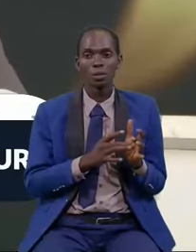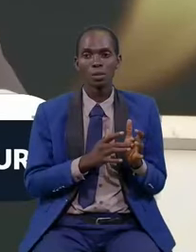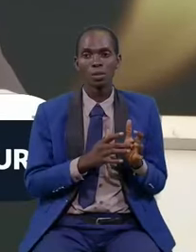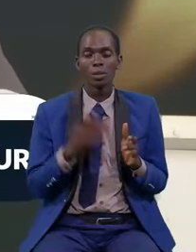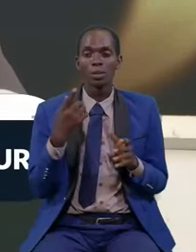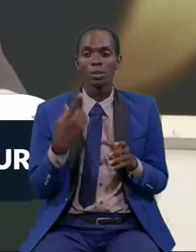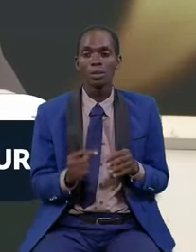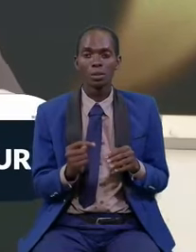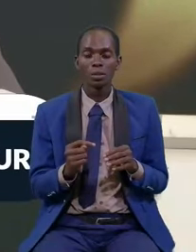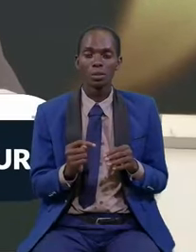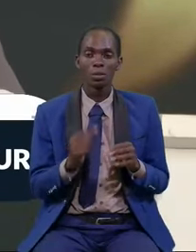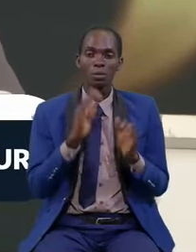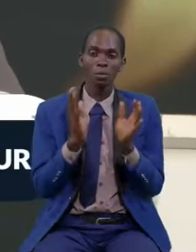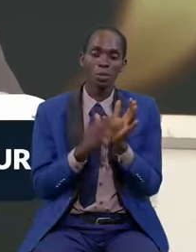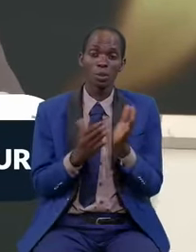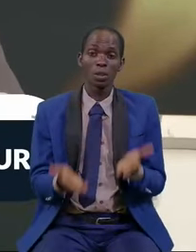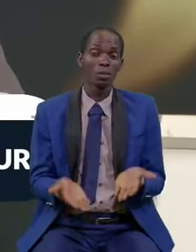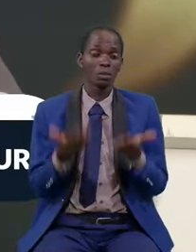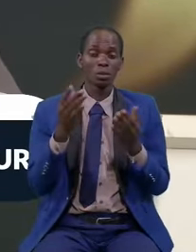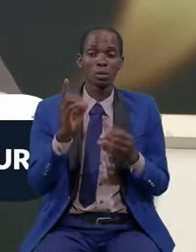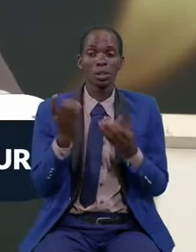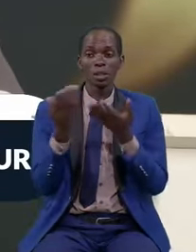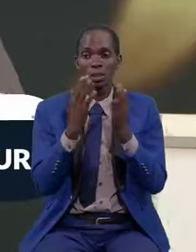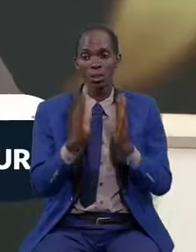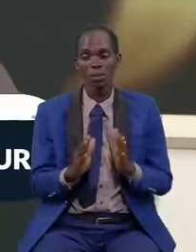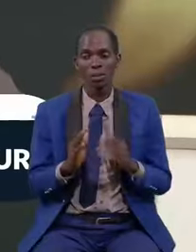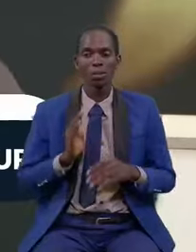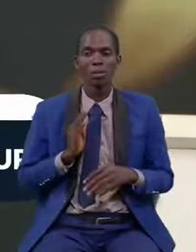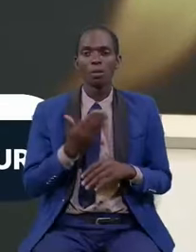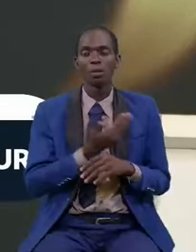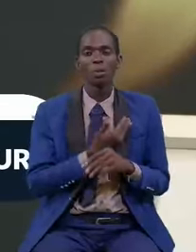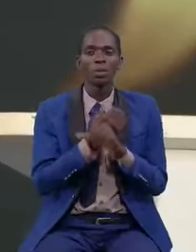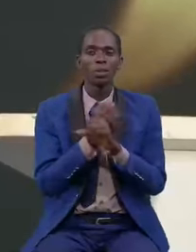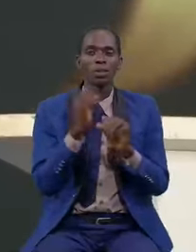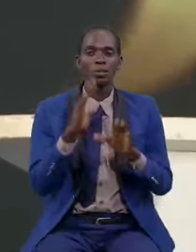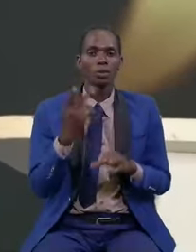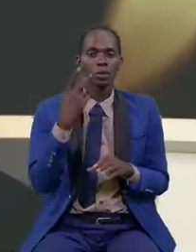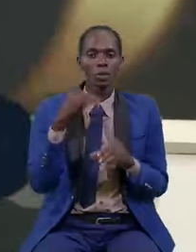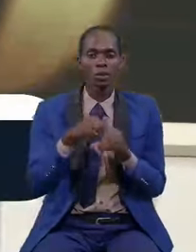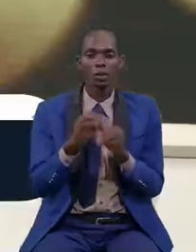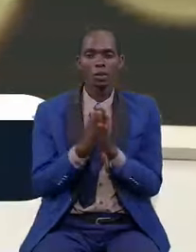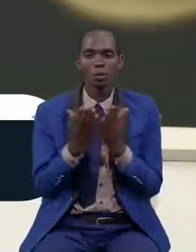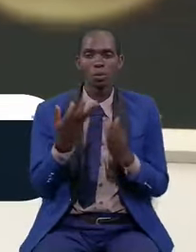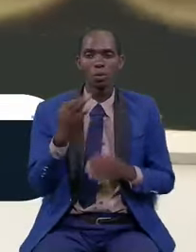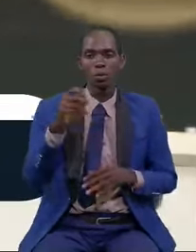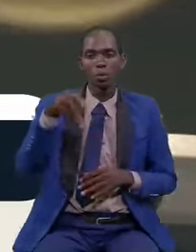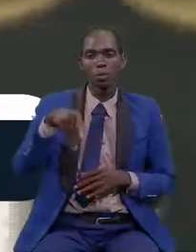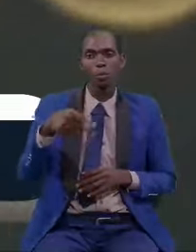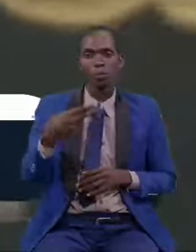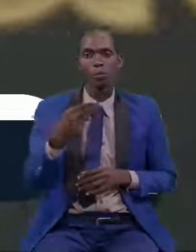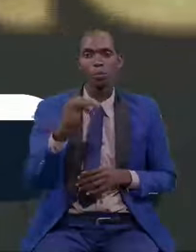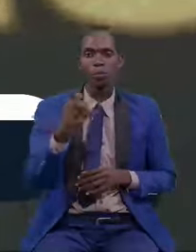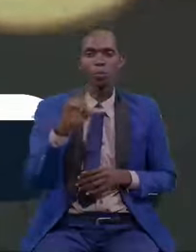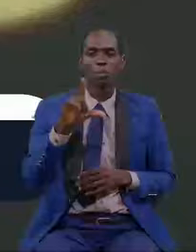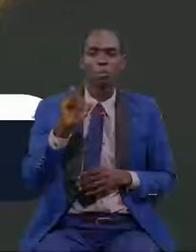sauveur. Jésus, le serviteur exalté, notre sauveur. Nous allons au Philippiens chapitre 2, verset